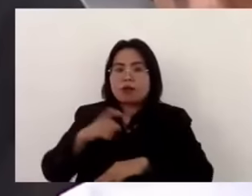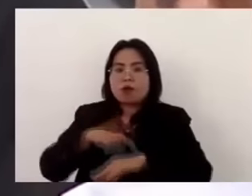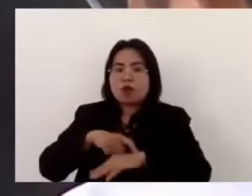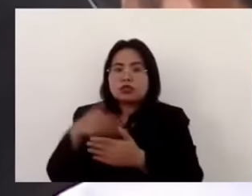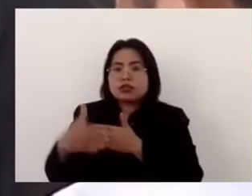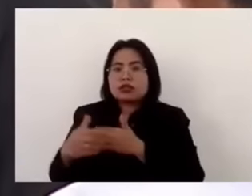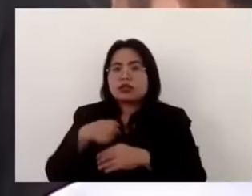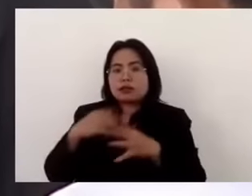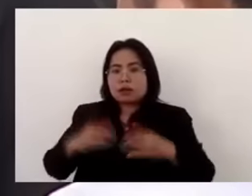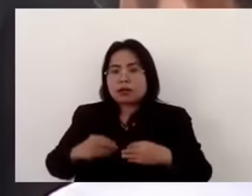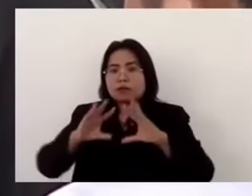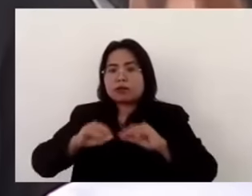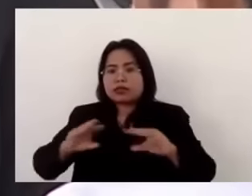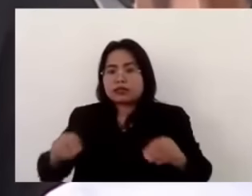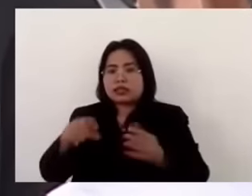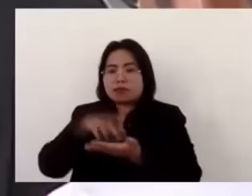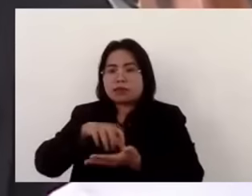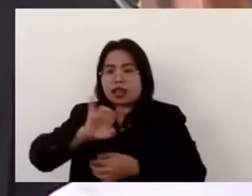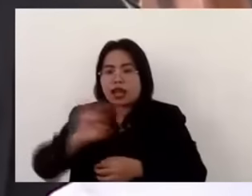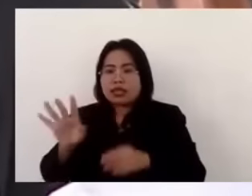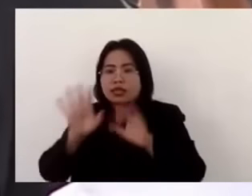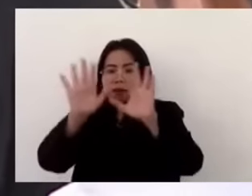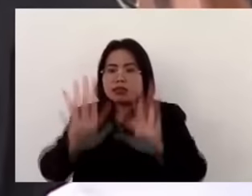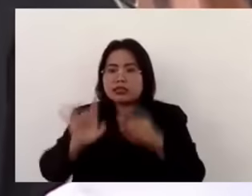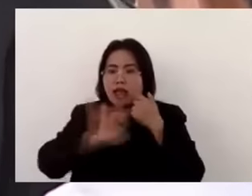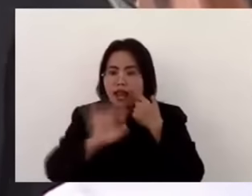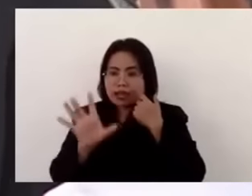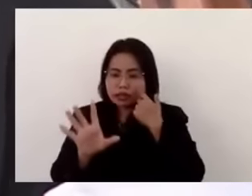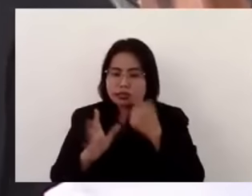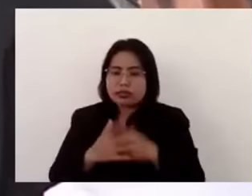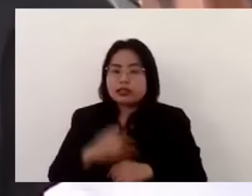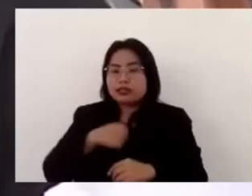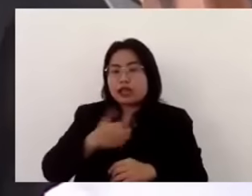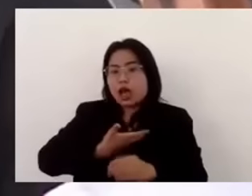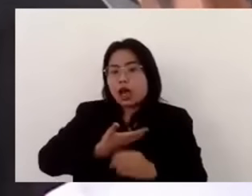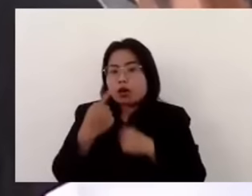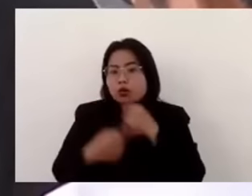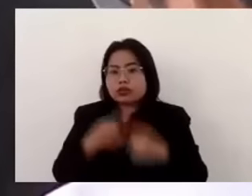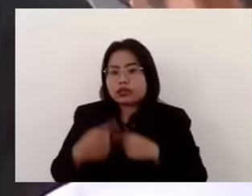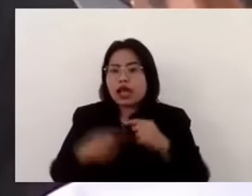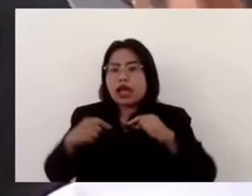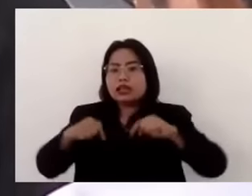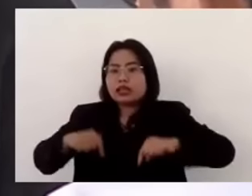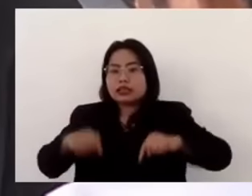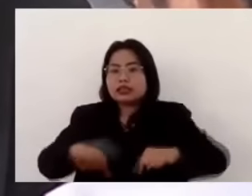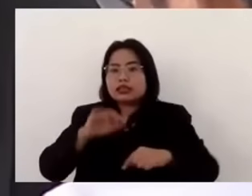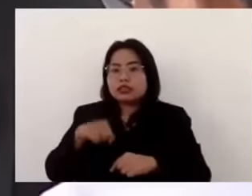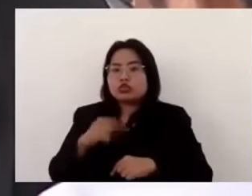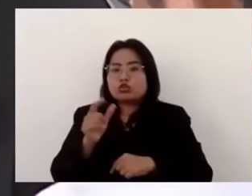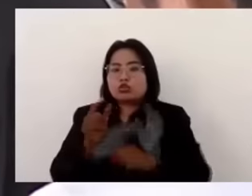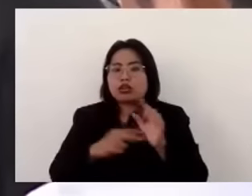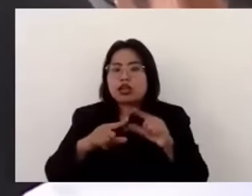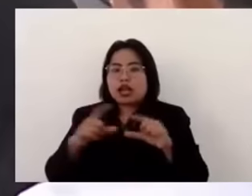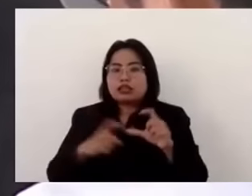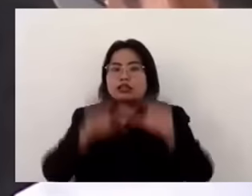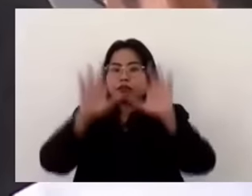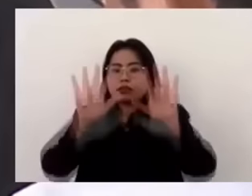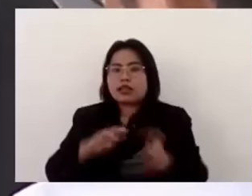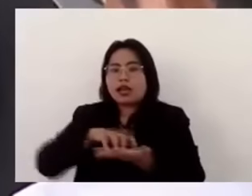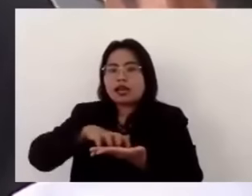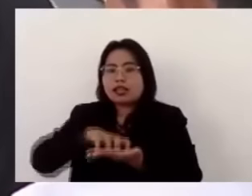mendapatkan pekerja di tempat lain media lain yang saya mau ceritakan adalah saat ini e jurnalis media itu rentan